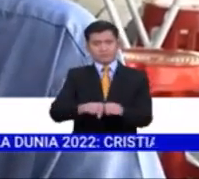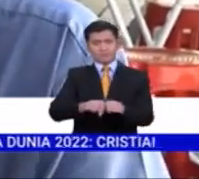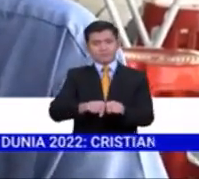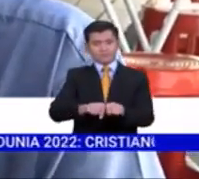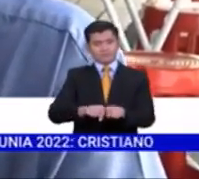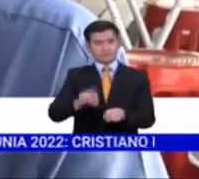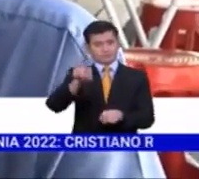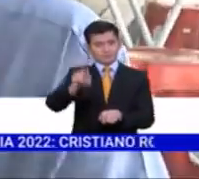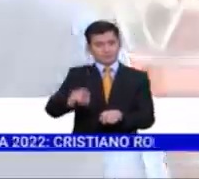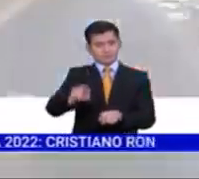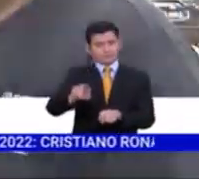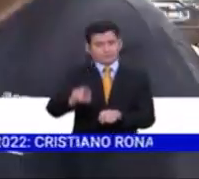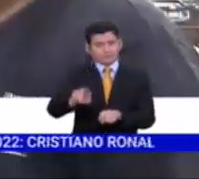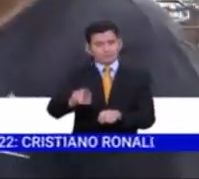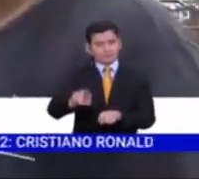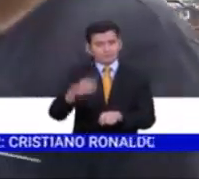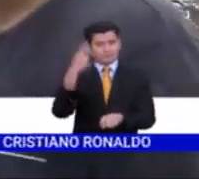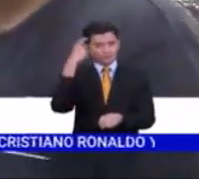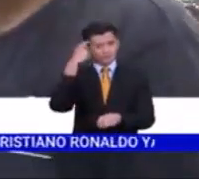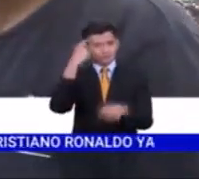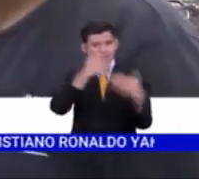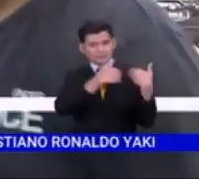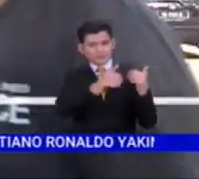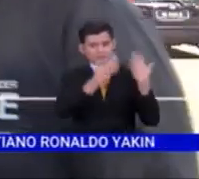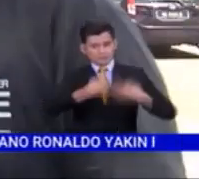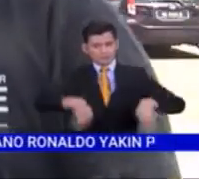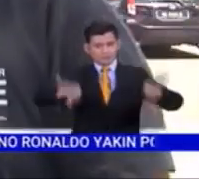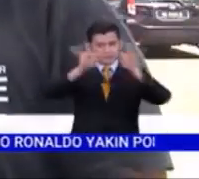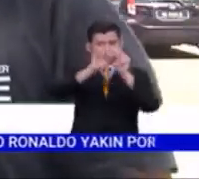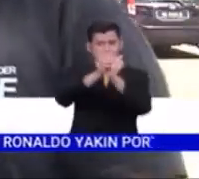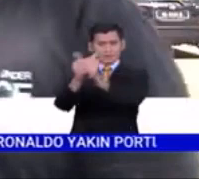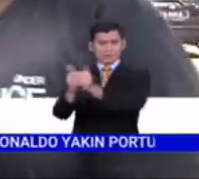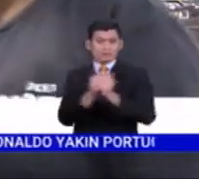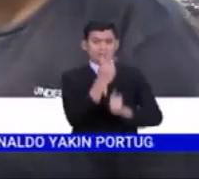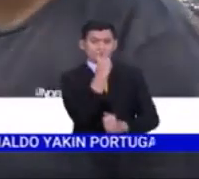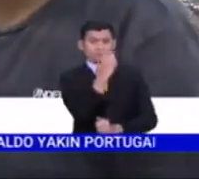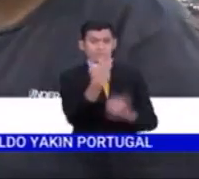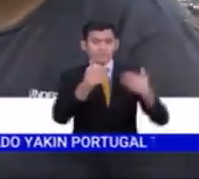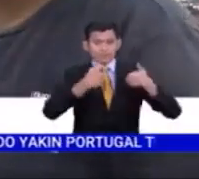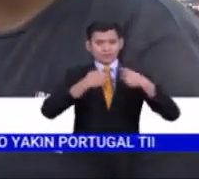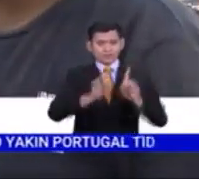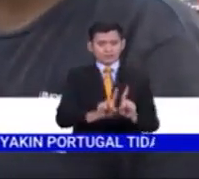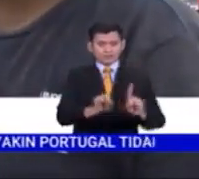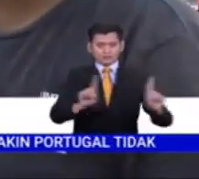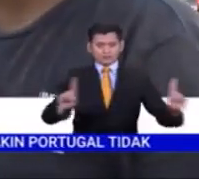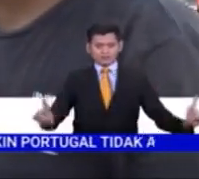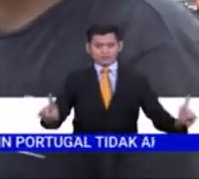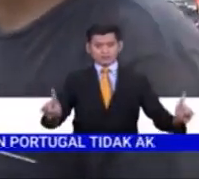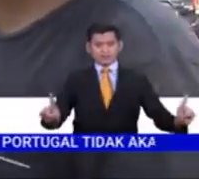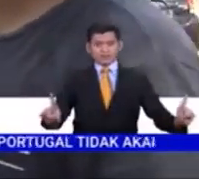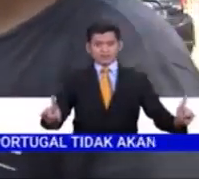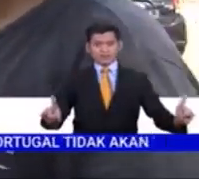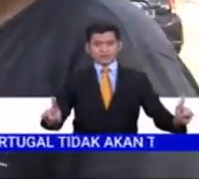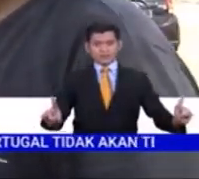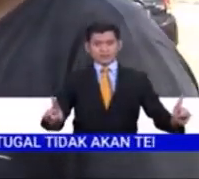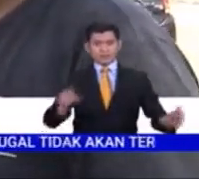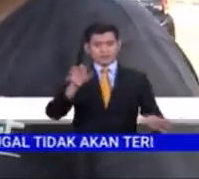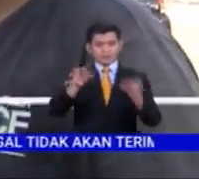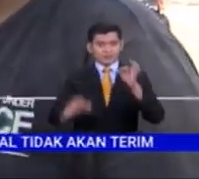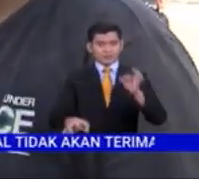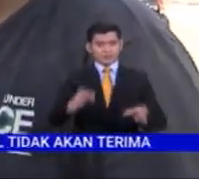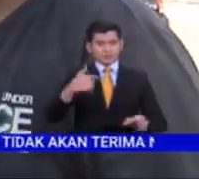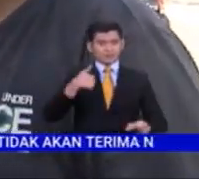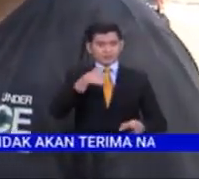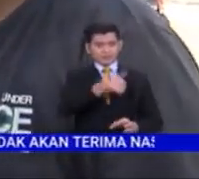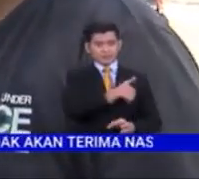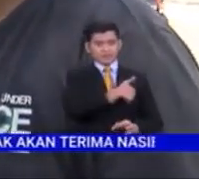perlu dititik beratkan lah. Kena matikan lah untuk memastikan, untuk menjaga perjarakan dekat mana jua. Contoh macam kalau kita meniaga macam ni pun kena